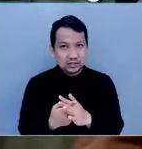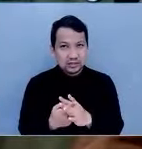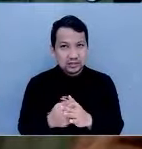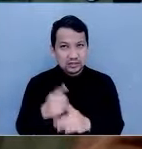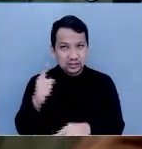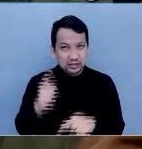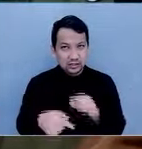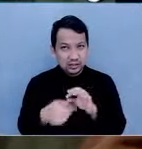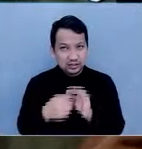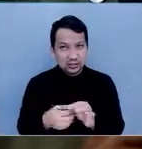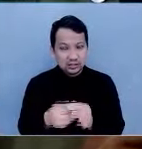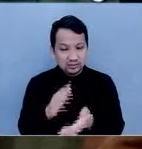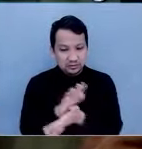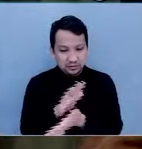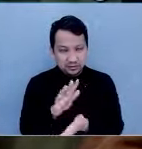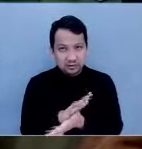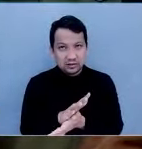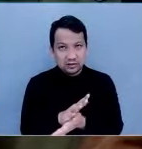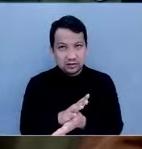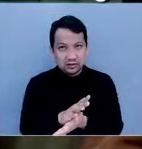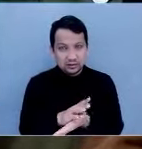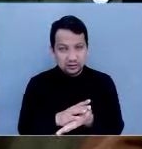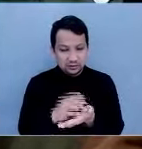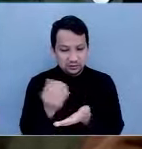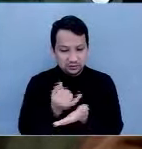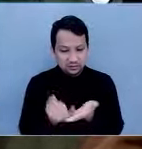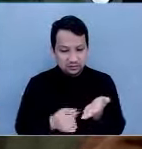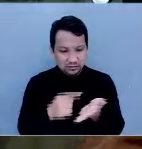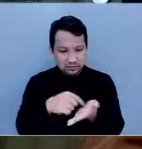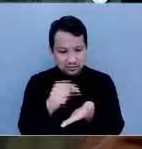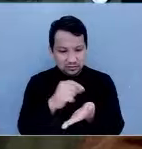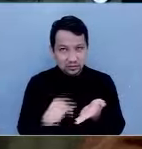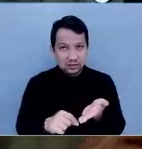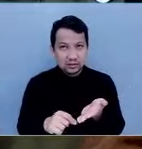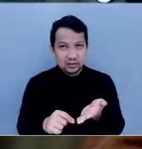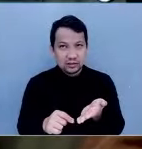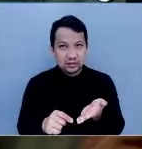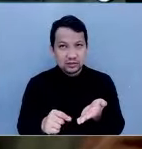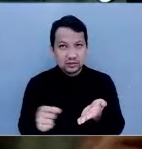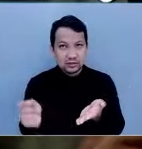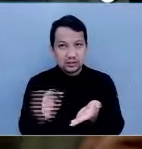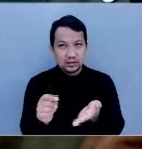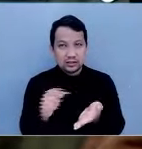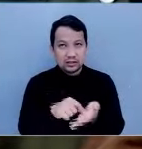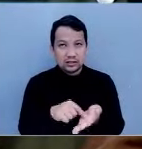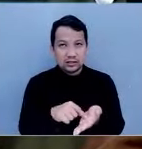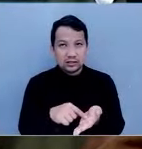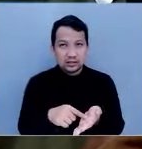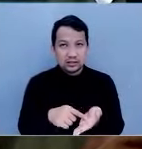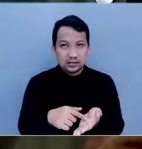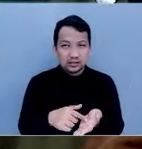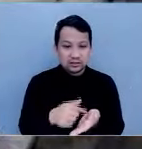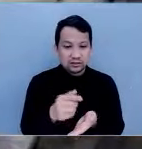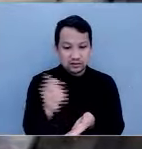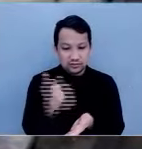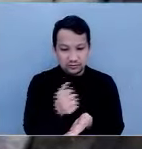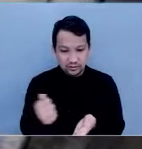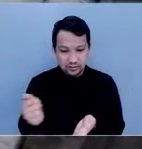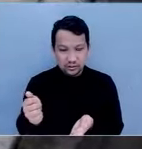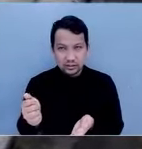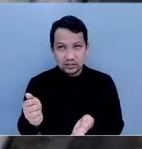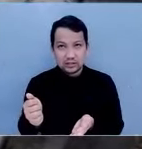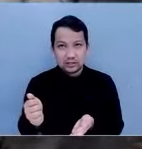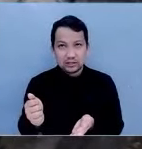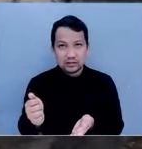sa papel, pag dinrawing mo siya, dinaanan mo, pwede mong daanan ulit. So ito kasi kapag dinaanan mo na,